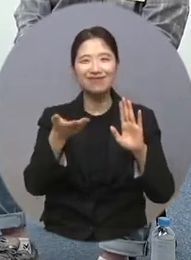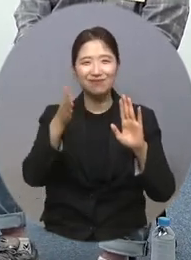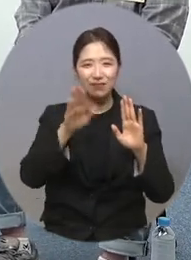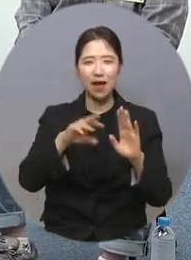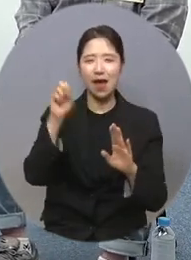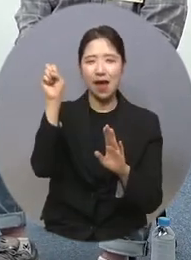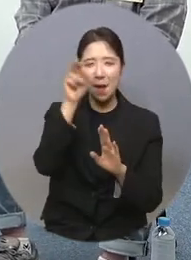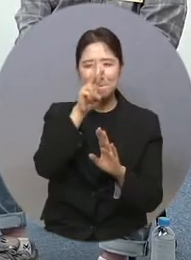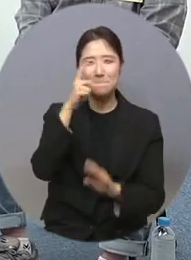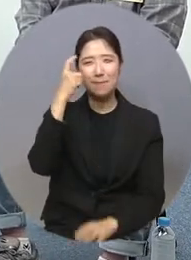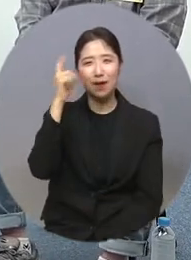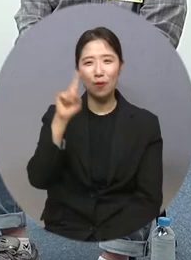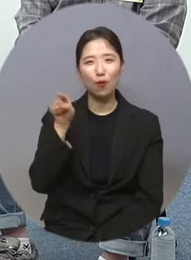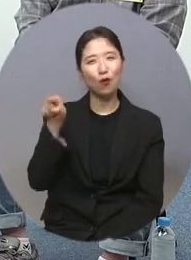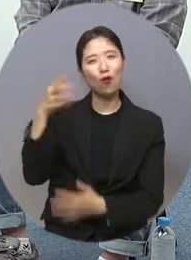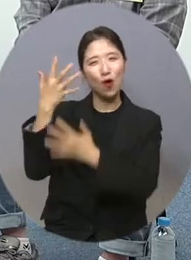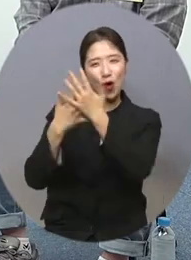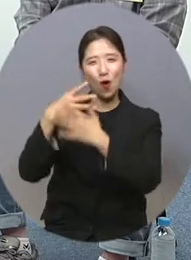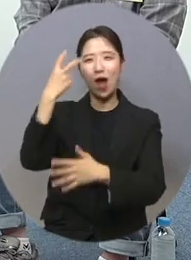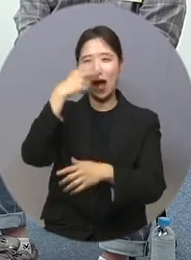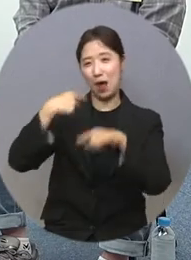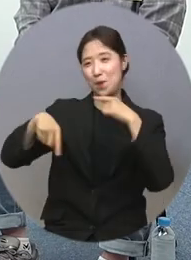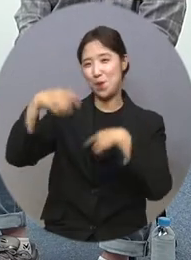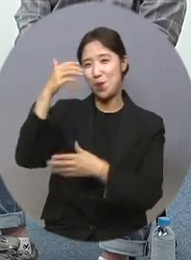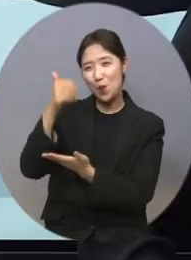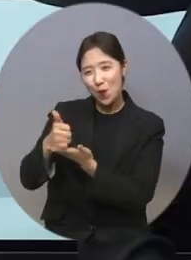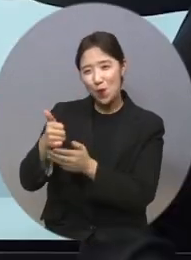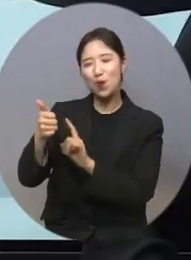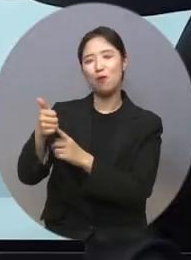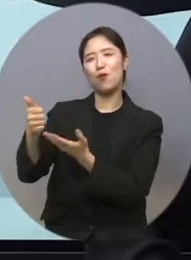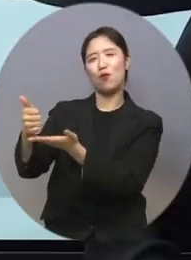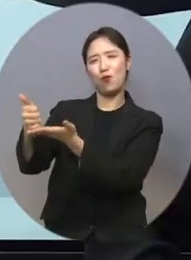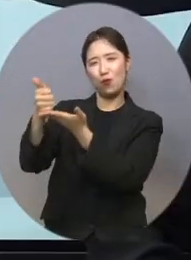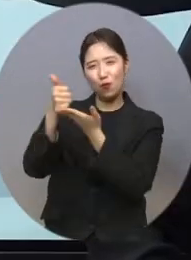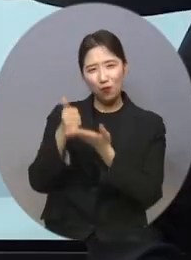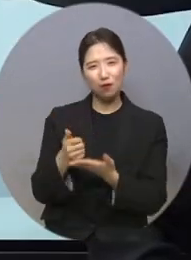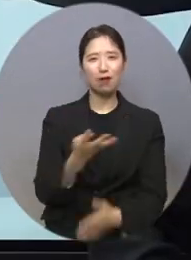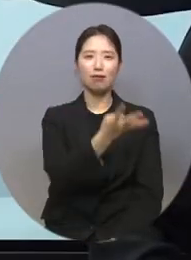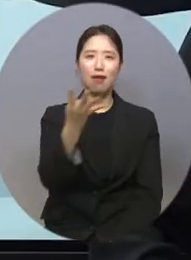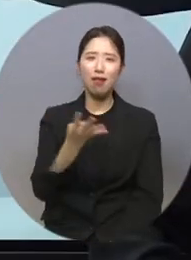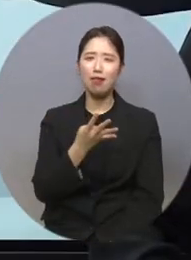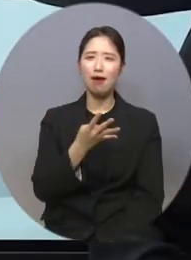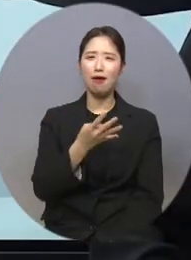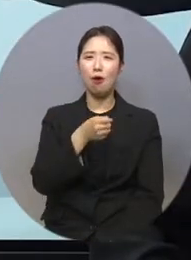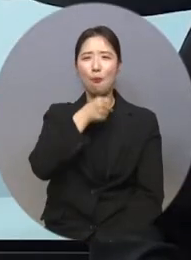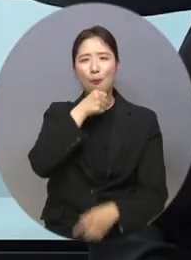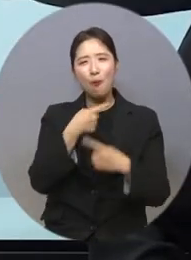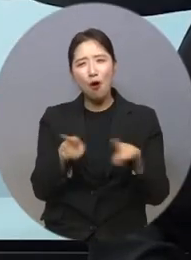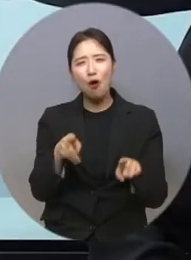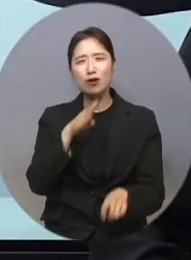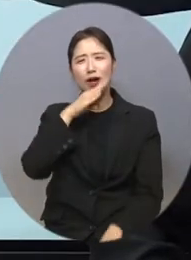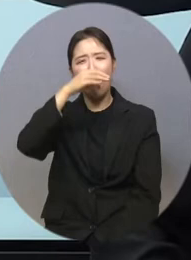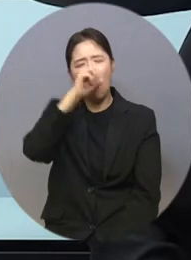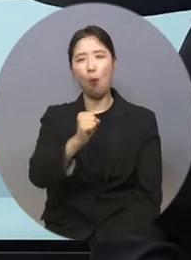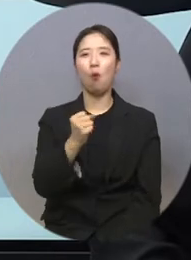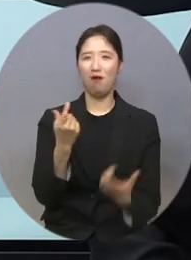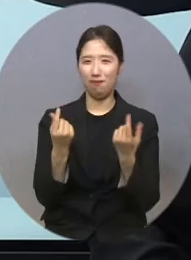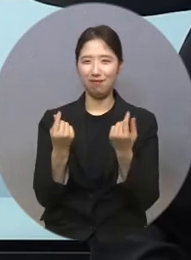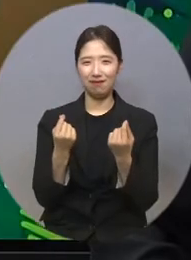갑자기 생각이 드는데 그 영화 감독을 한번 초대해서 이 네 분의 평이 너무 이렇게 좋을 줄은 몰랐어요. 저는